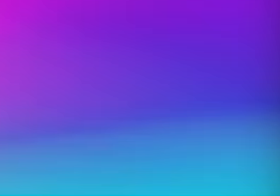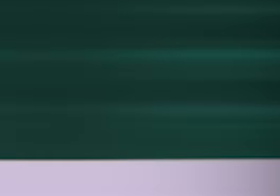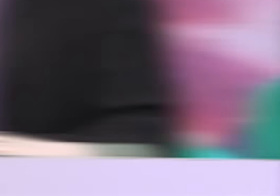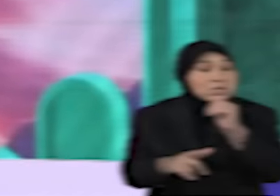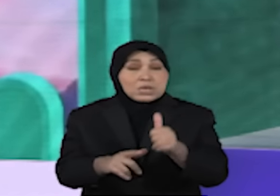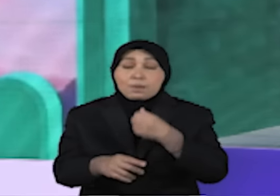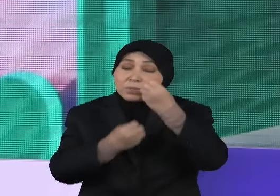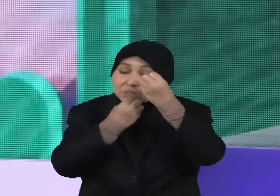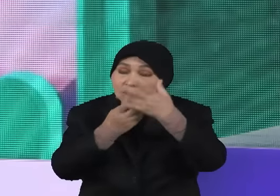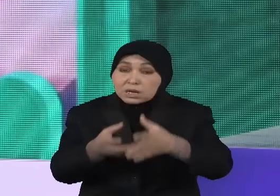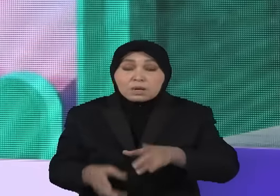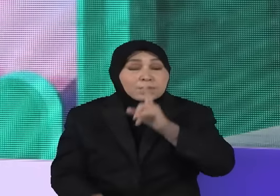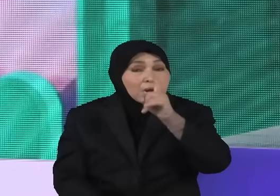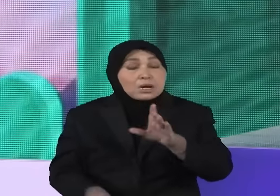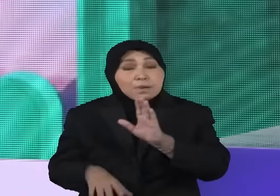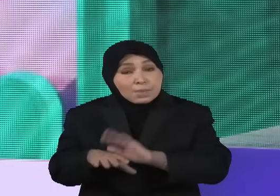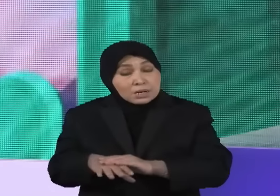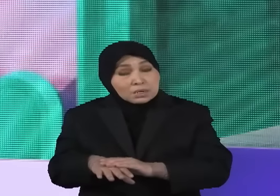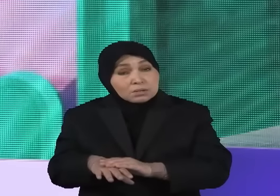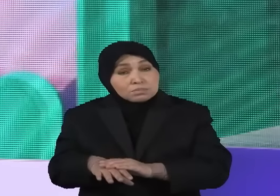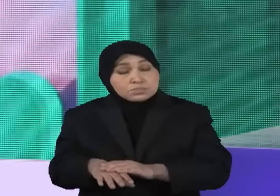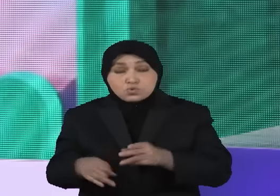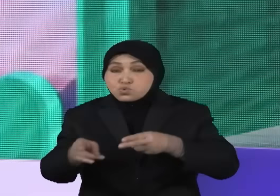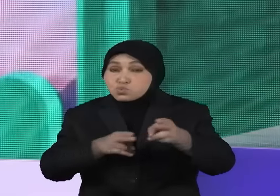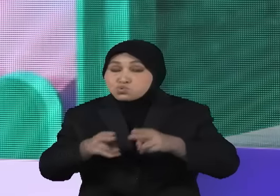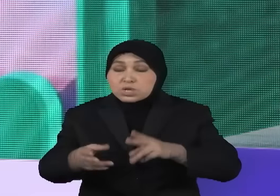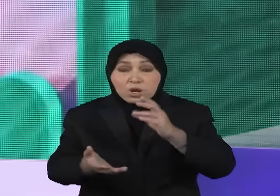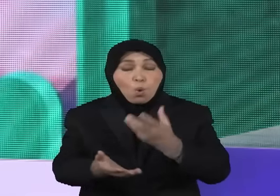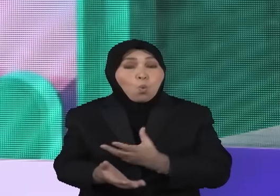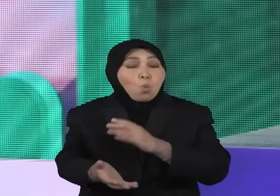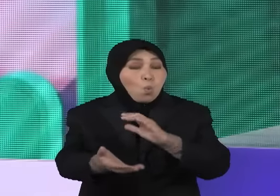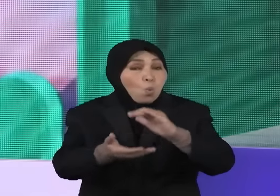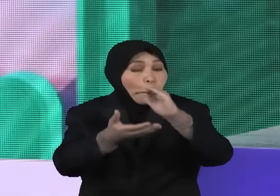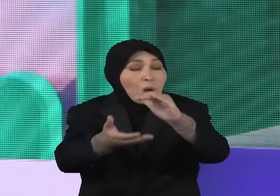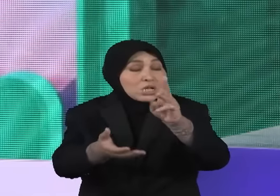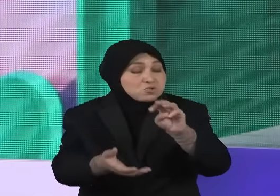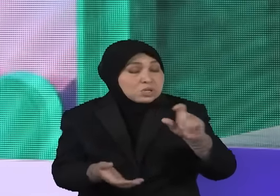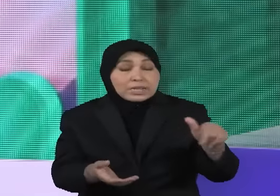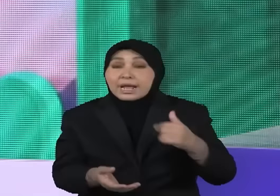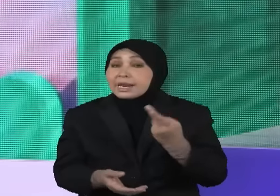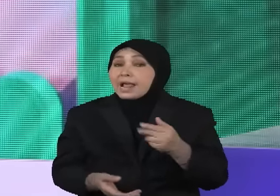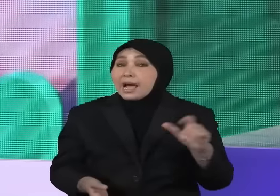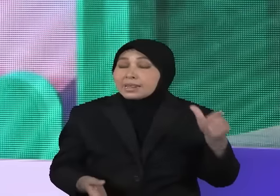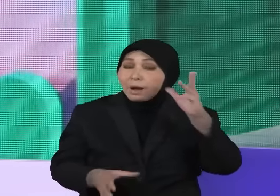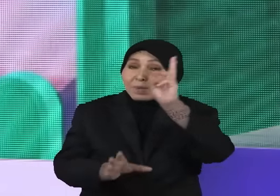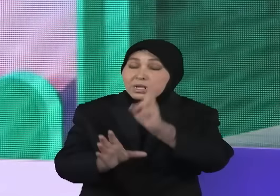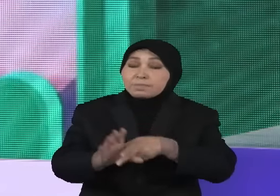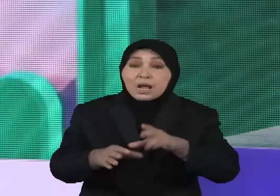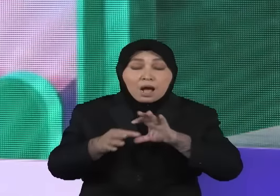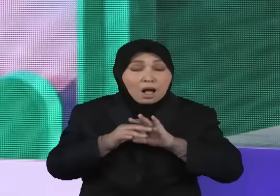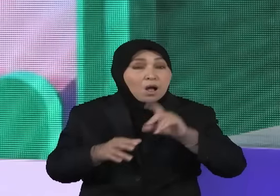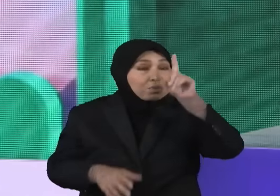tidak menyatakan kebenaran kepada urusan wasiat dan juga hal-hal yang melibatkan hak